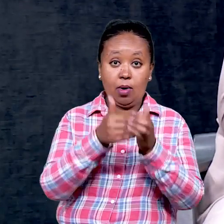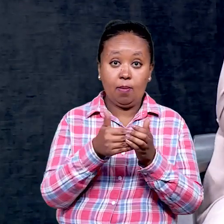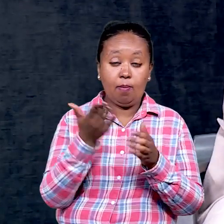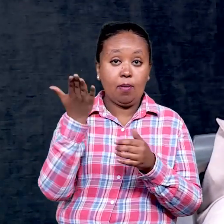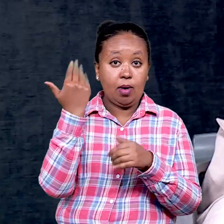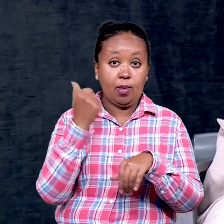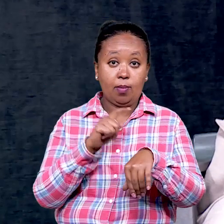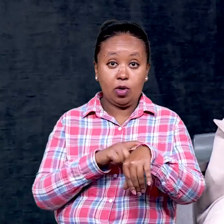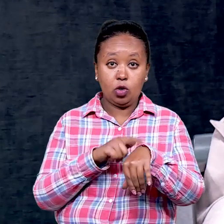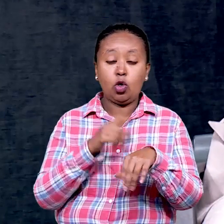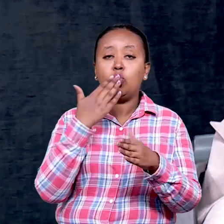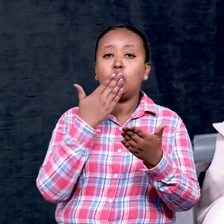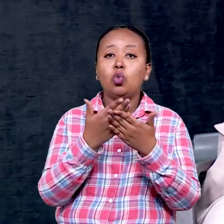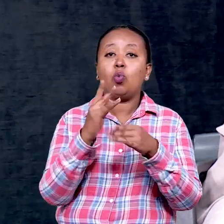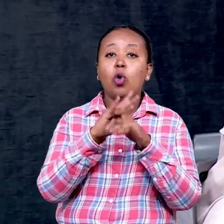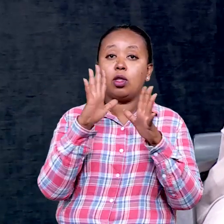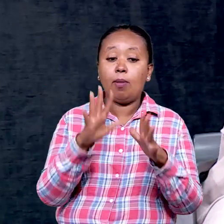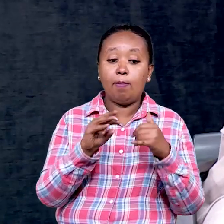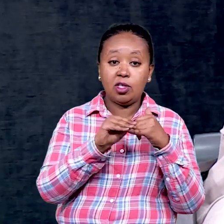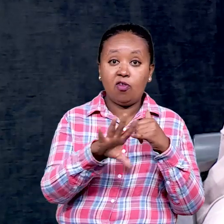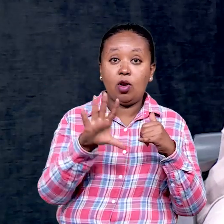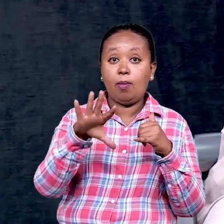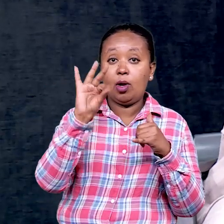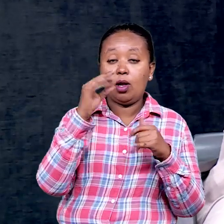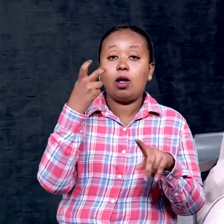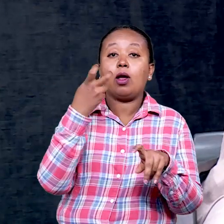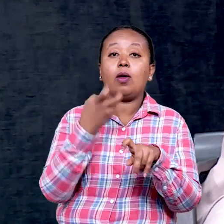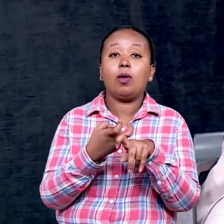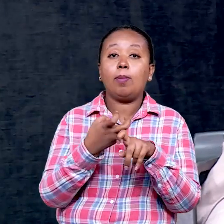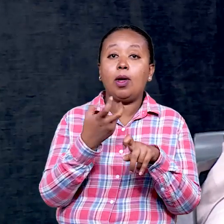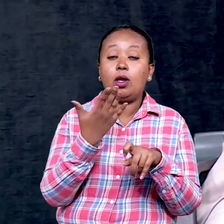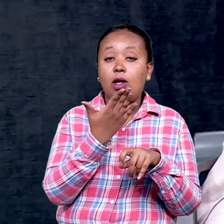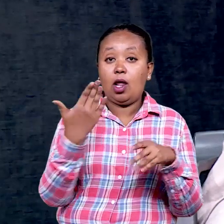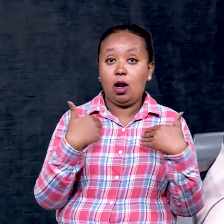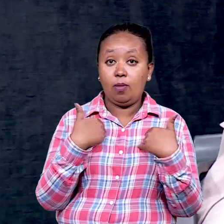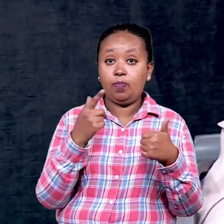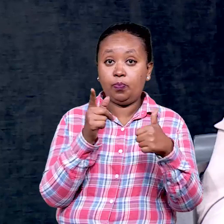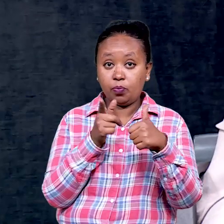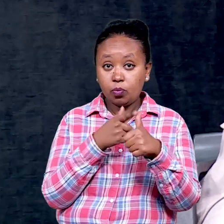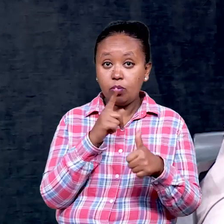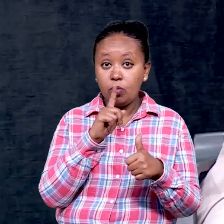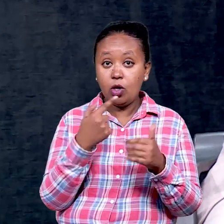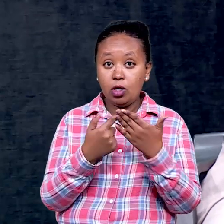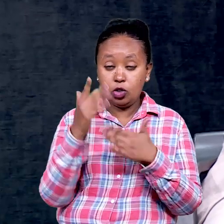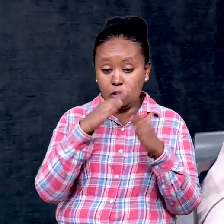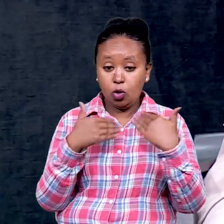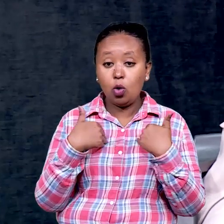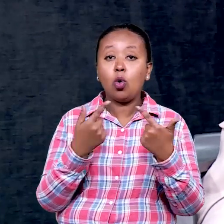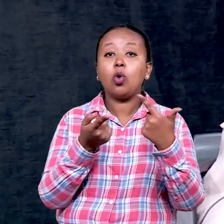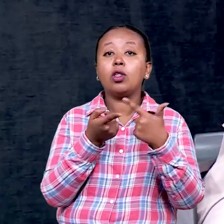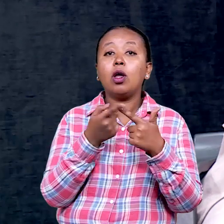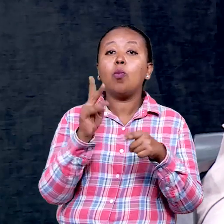ስመራ በነበረበት ጊዜ ጥሩ ሙያተኛ በየዘርፉ ላይ ለማግኘት ከባድ እንትን አለ። አንደኛው እሱ ችግር